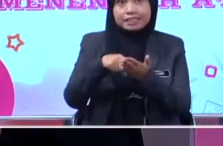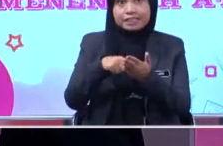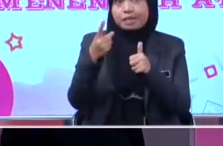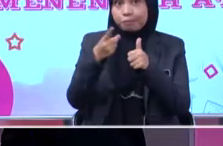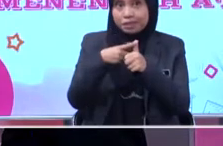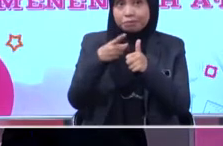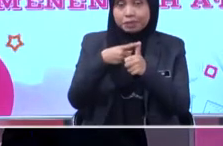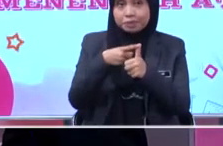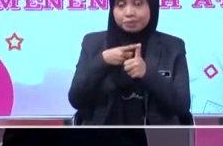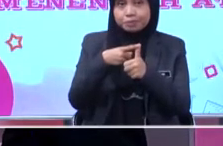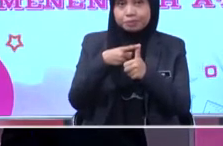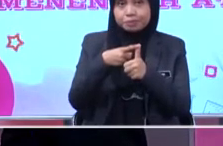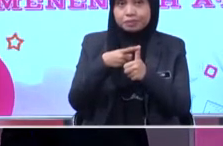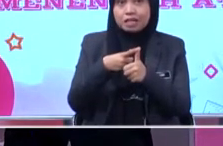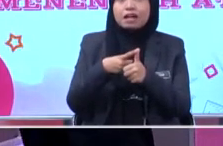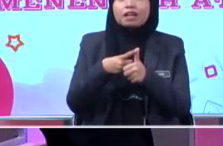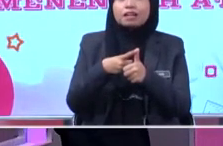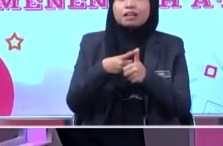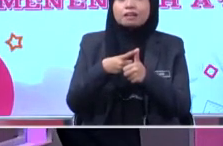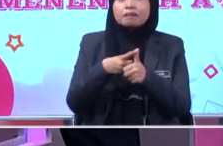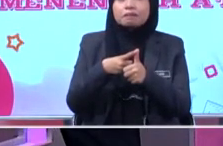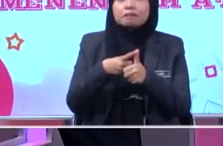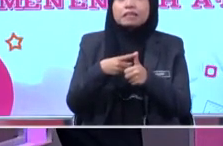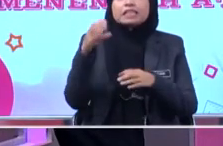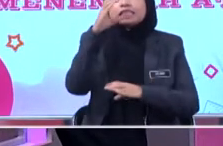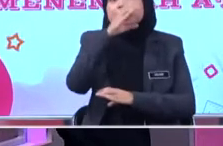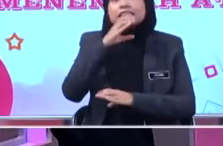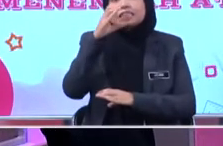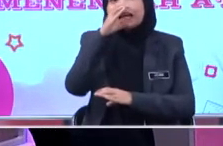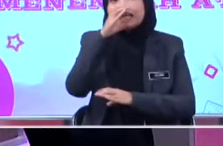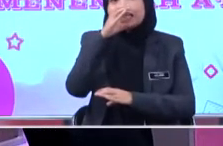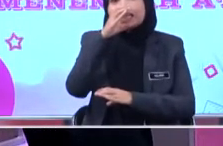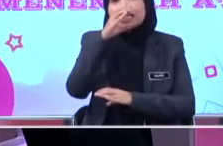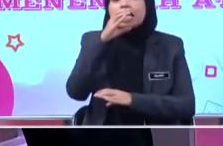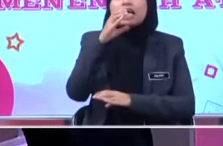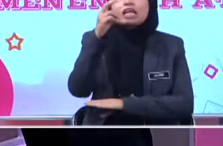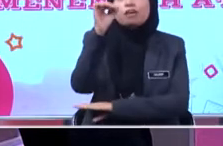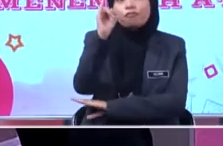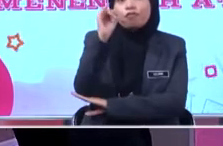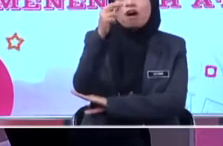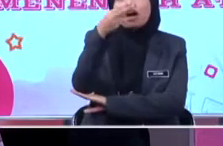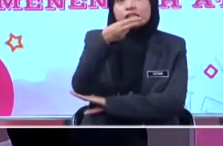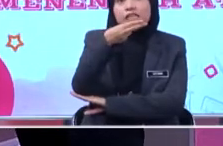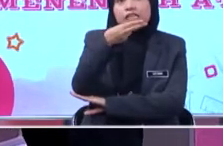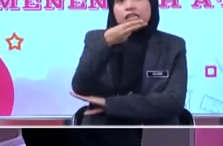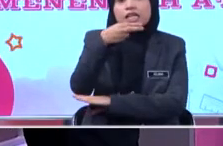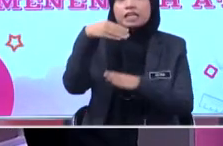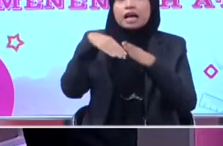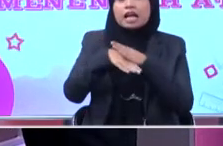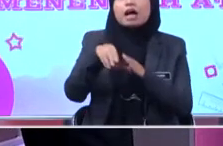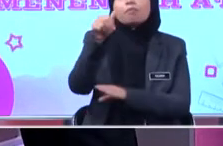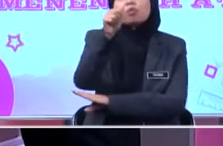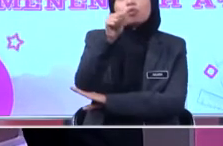Tamala Ada dirumahnya kelina cari huruf ikhfa Haqiqi dalam huruf-huruf hijaiyah